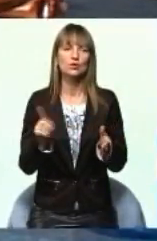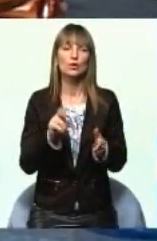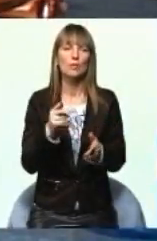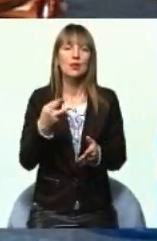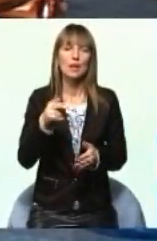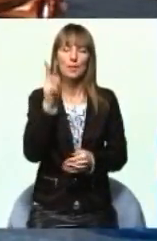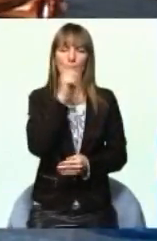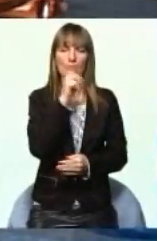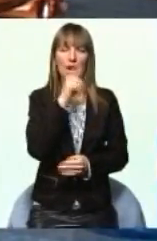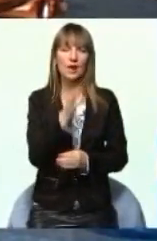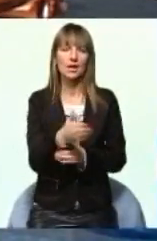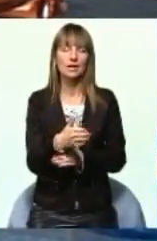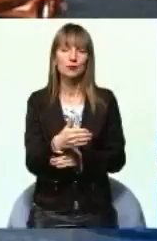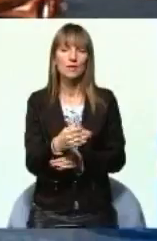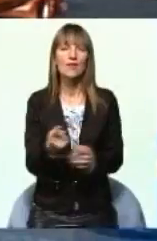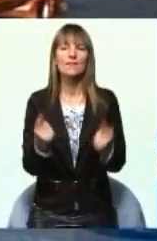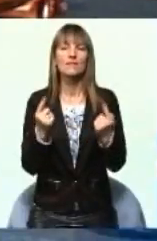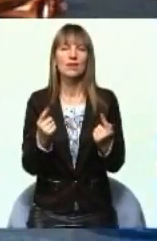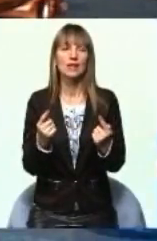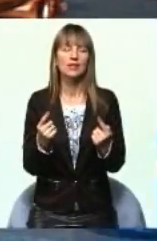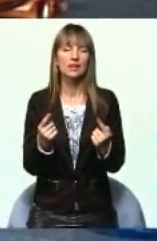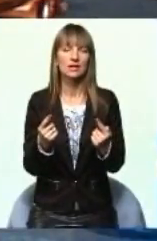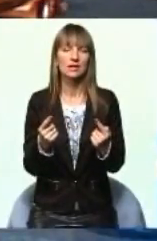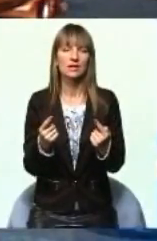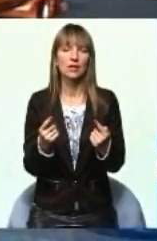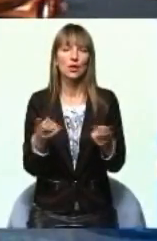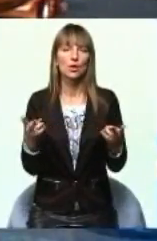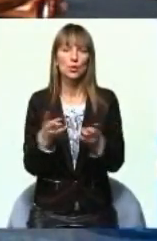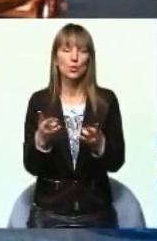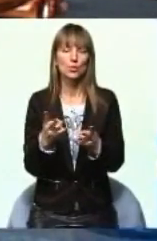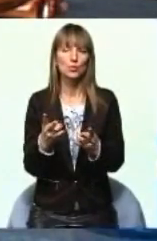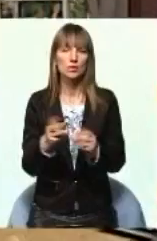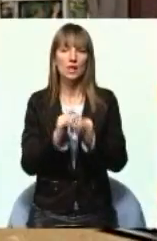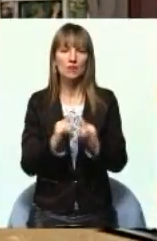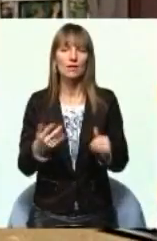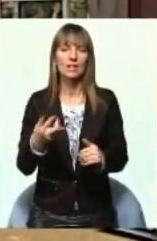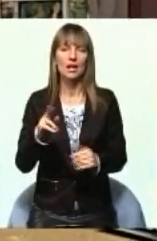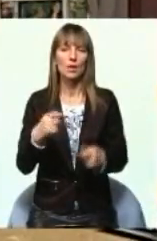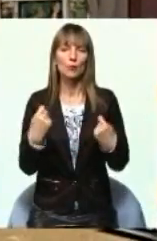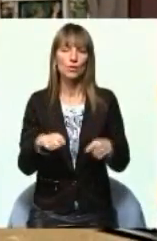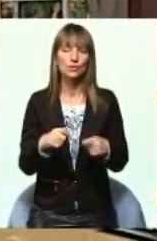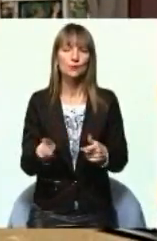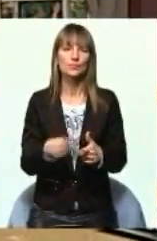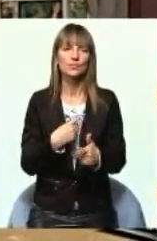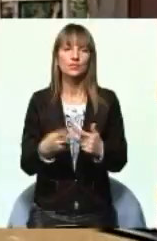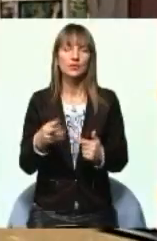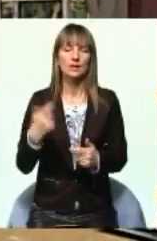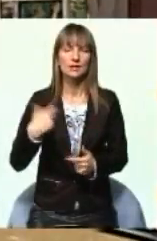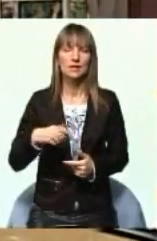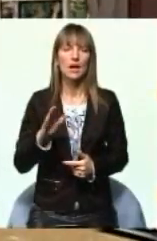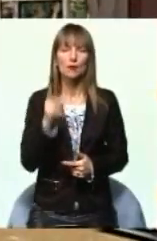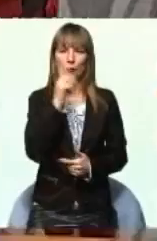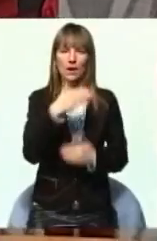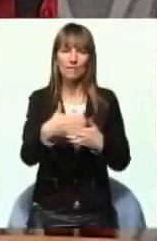декоративної маленької рибки. Тобто великі озера, ти вважаєш, що це треба розводити рибу або для продажу, або для себе, а в акваріумах